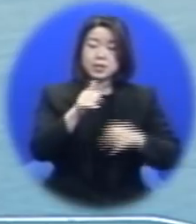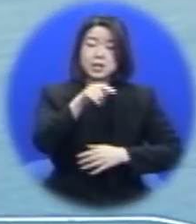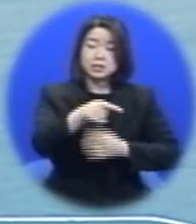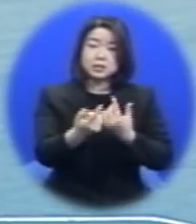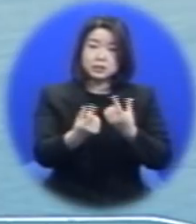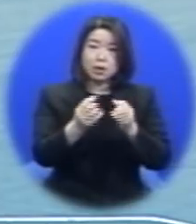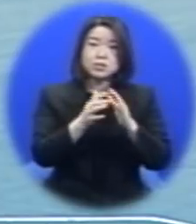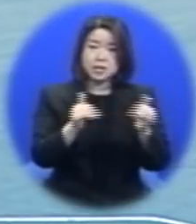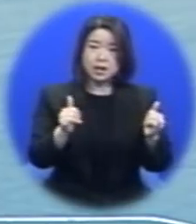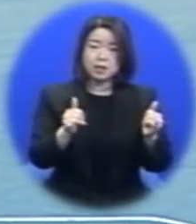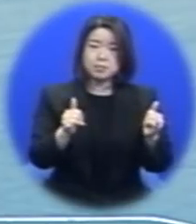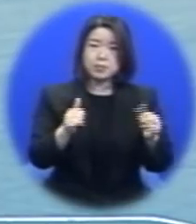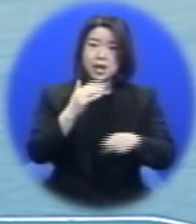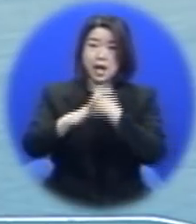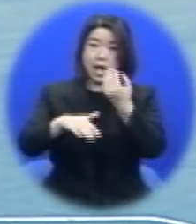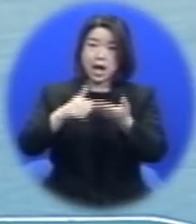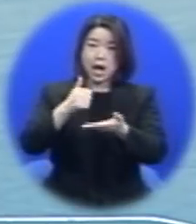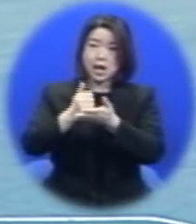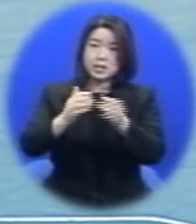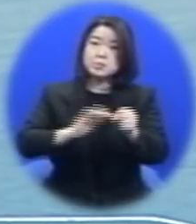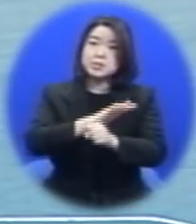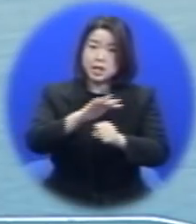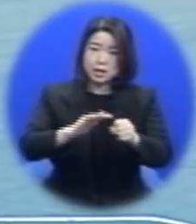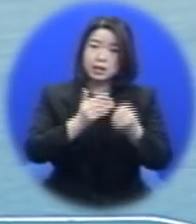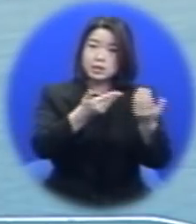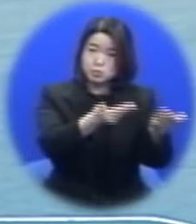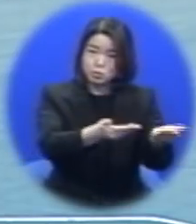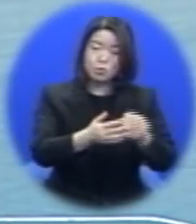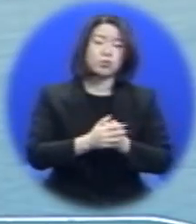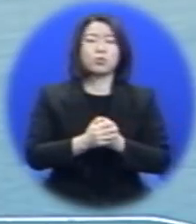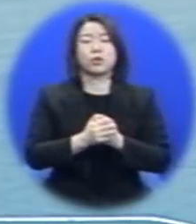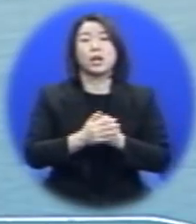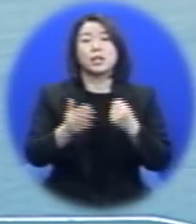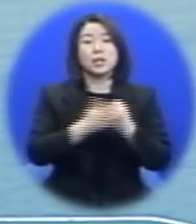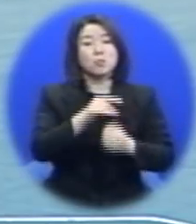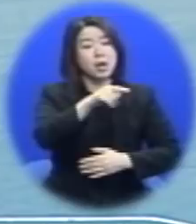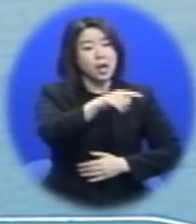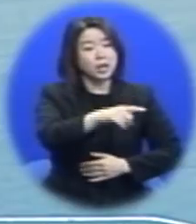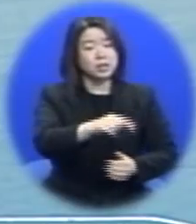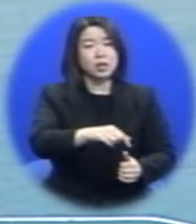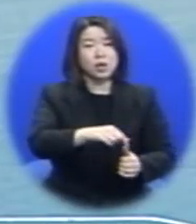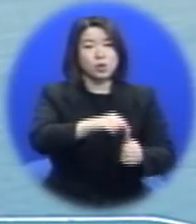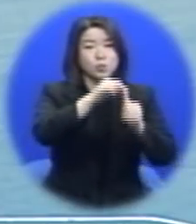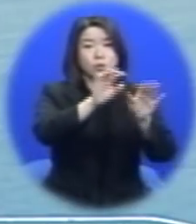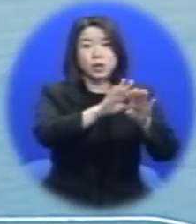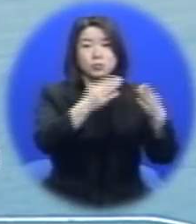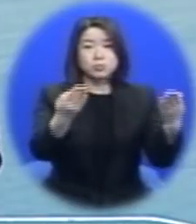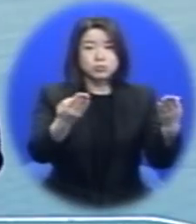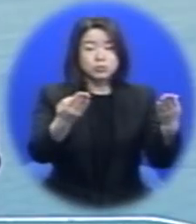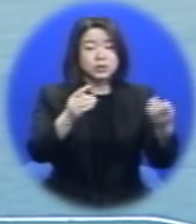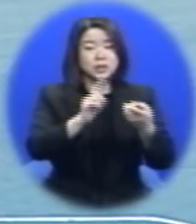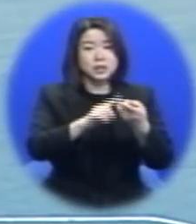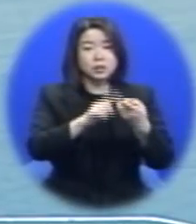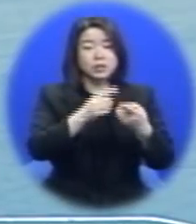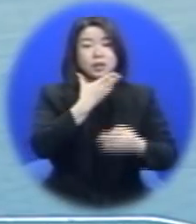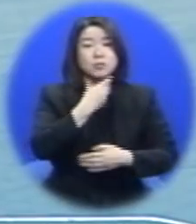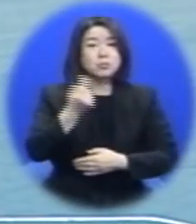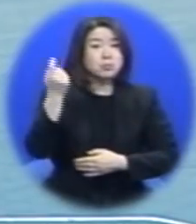사람이 하나님이 사랑하시고 그래서 그에게 구원의 문을 열어주셨다는 이